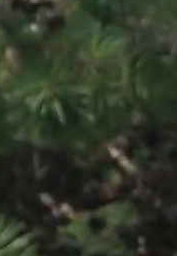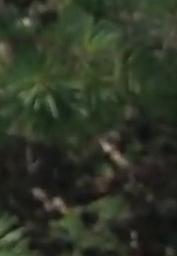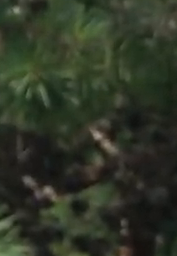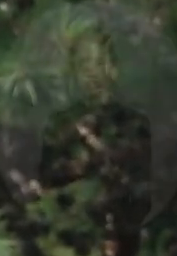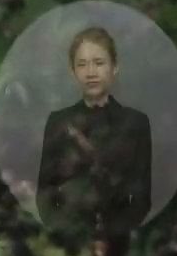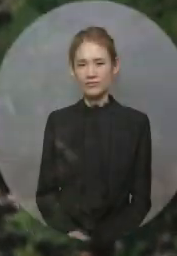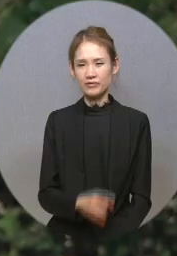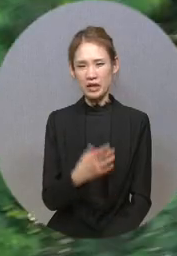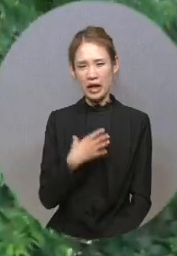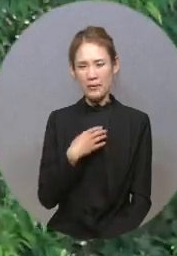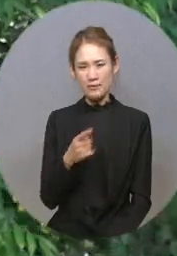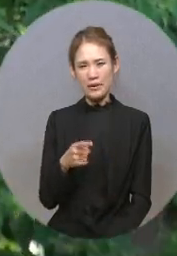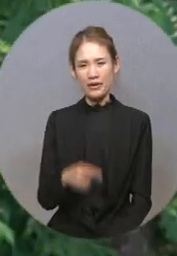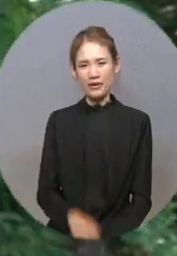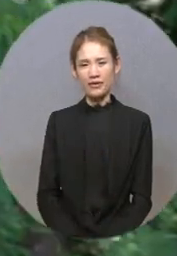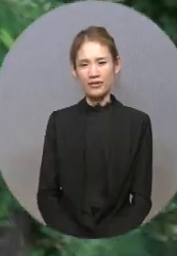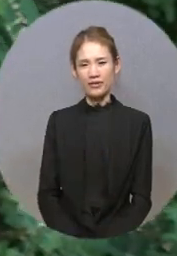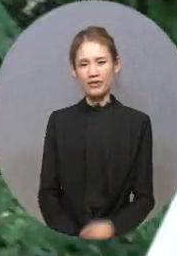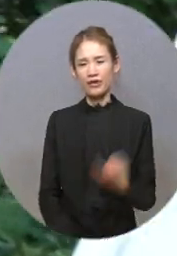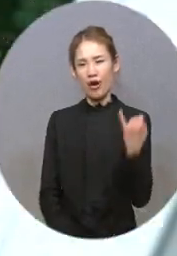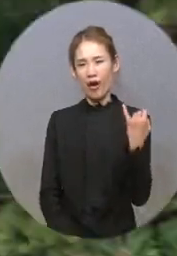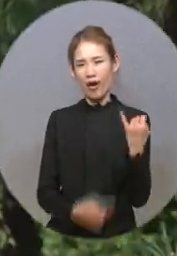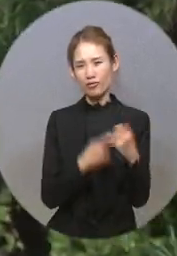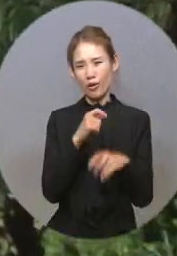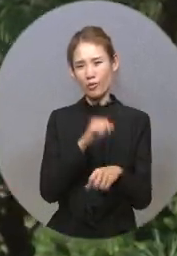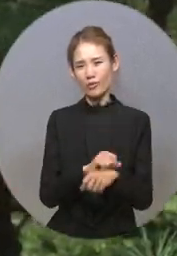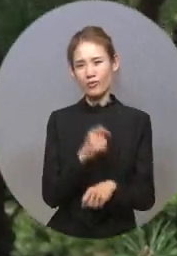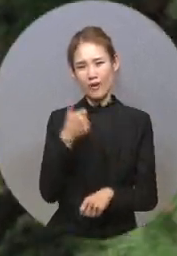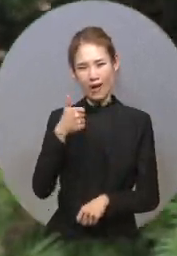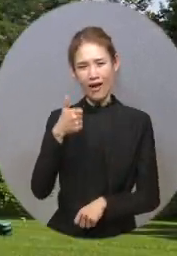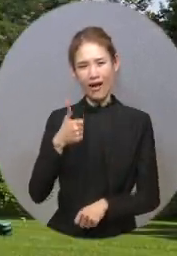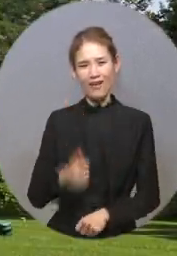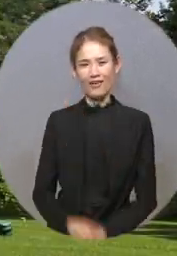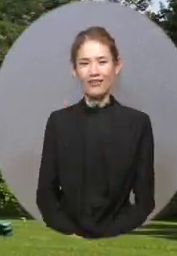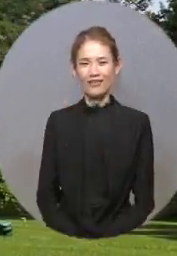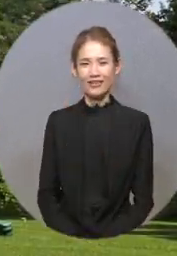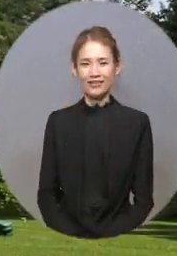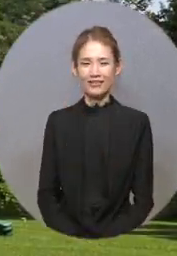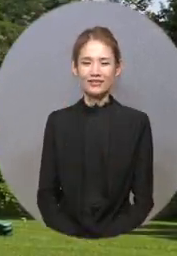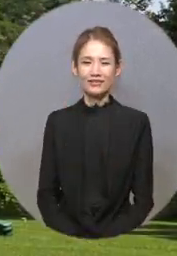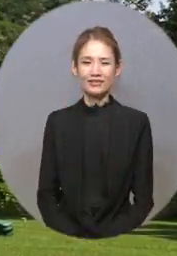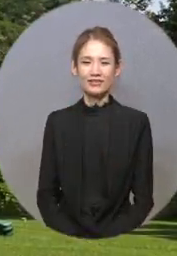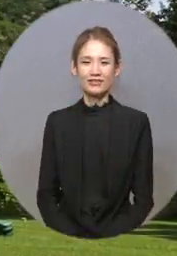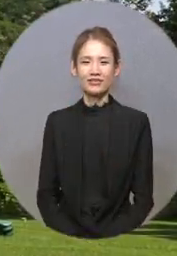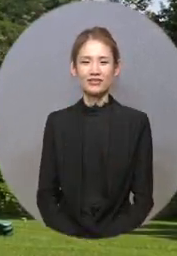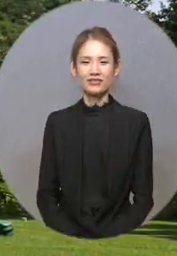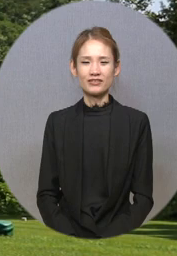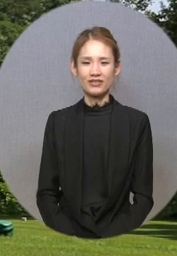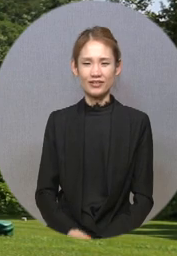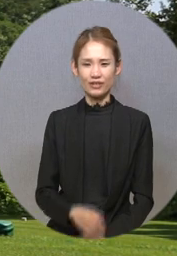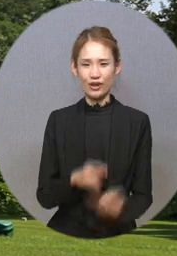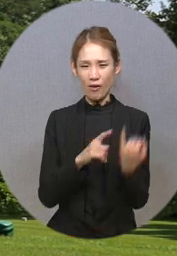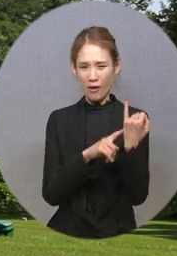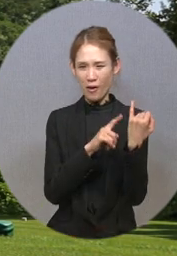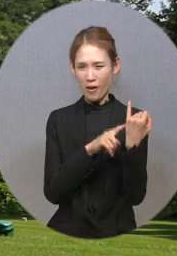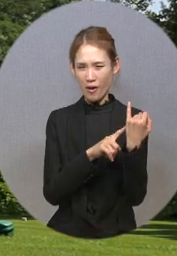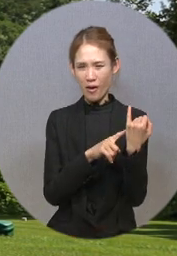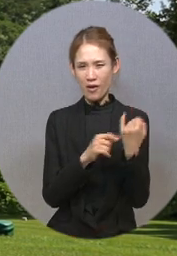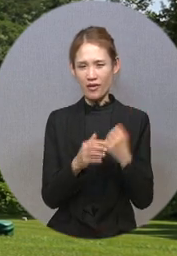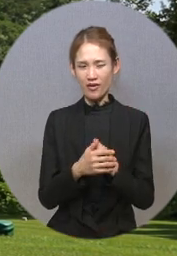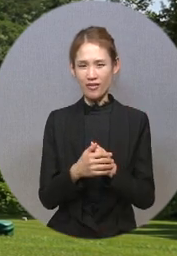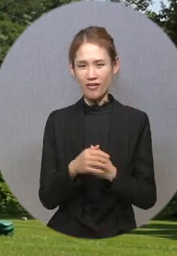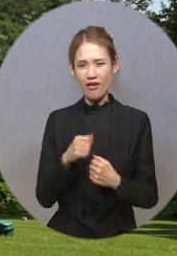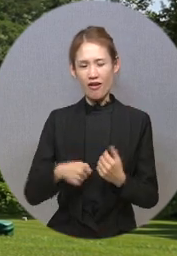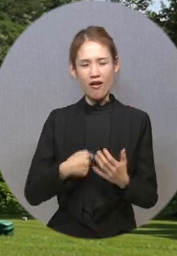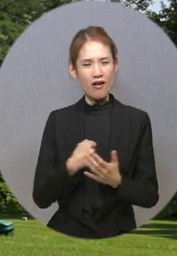너무 안전방으로 봤다. 연아야 너 너무 잘 쳐. 연아야 아 진짜 예! 연아야 연아 TV 뻥파. 나온 사람들 진짜 아 큰 맘